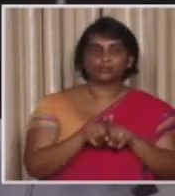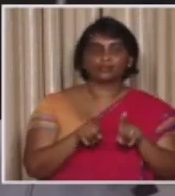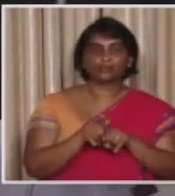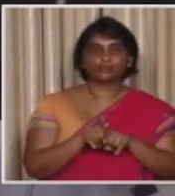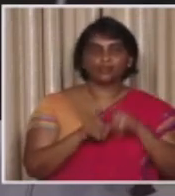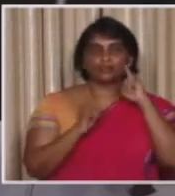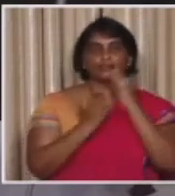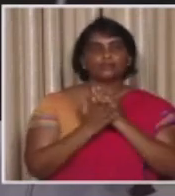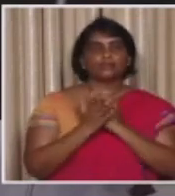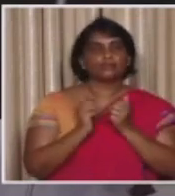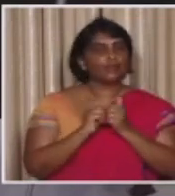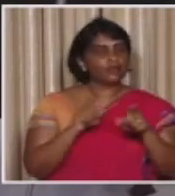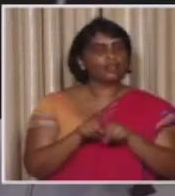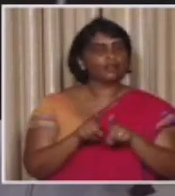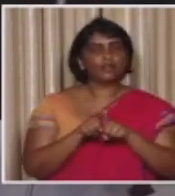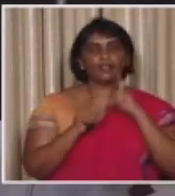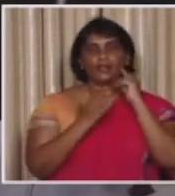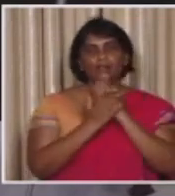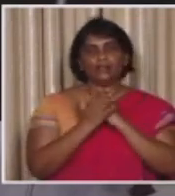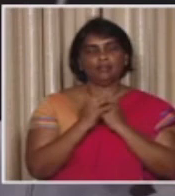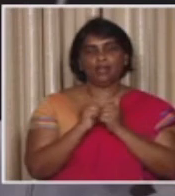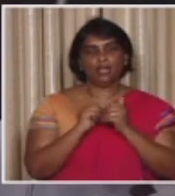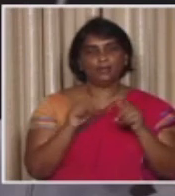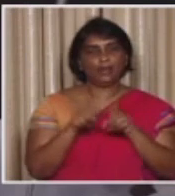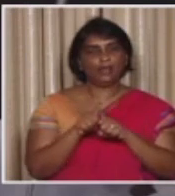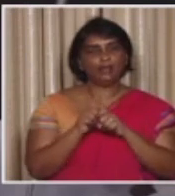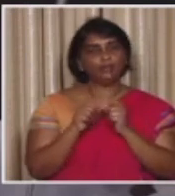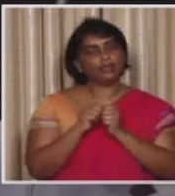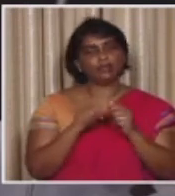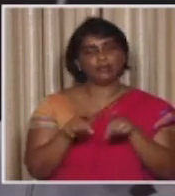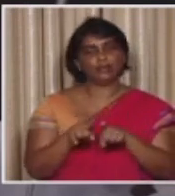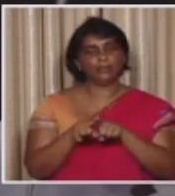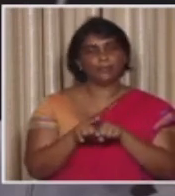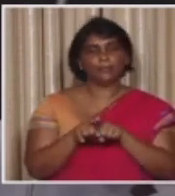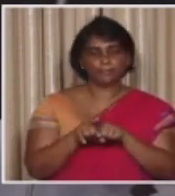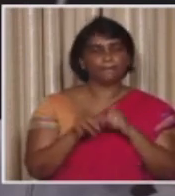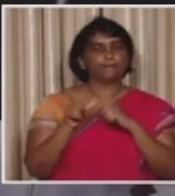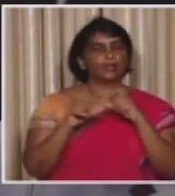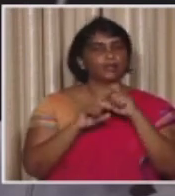මුදල් භාවිතාව පිළිබඳ විගණකාධිපතිරයා විගණනයක් කරලා තිබ්බා. හැබැයි මේ